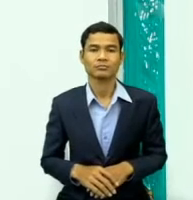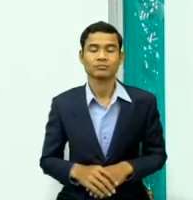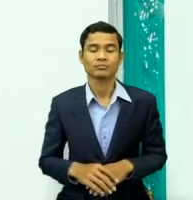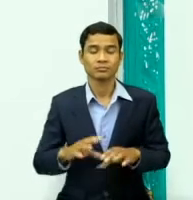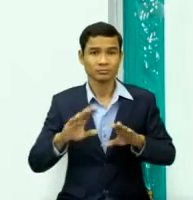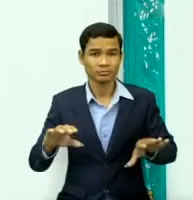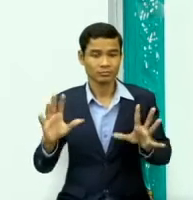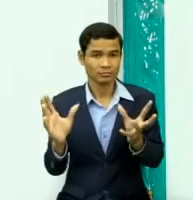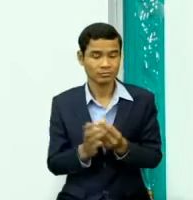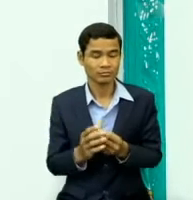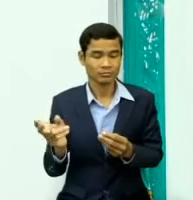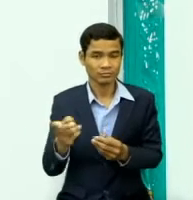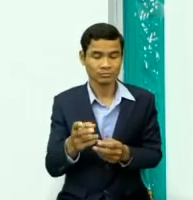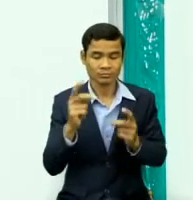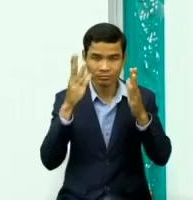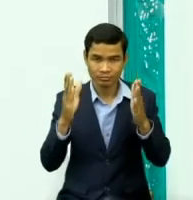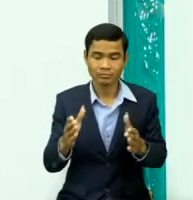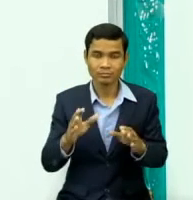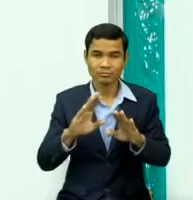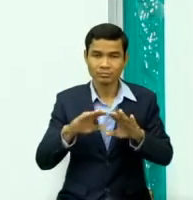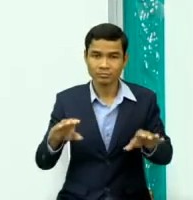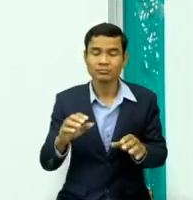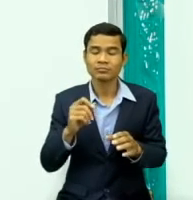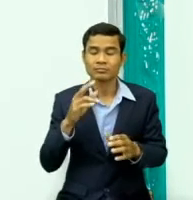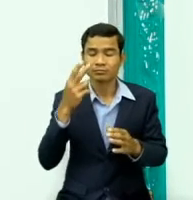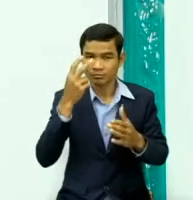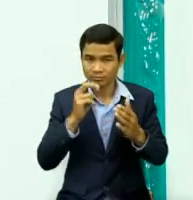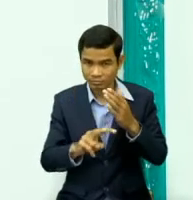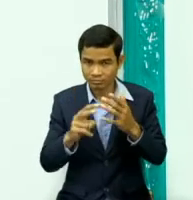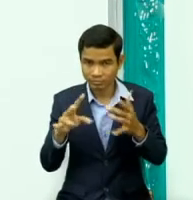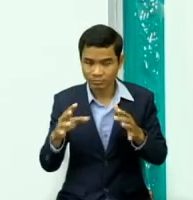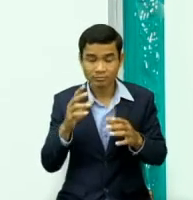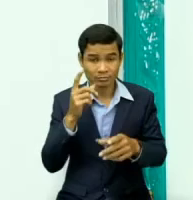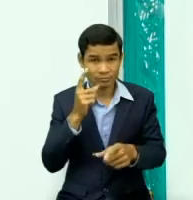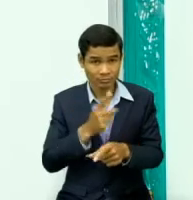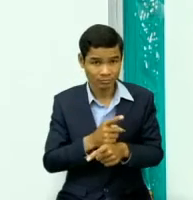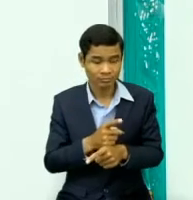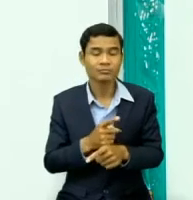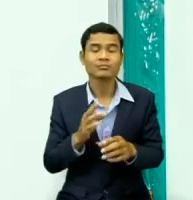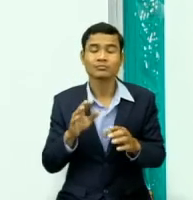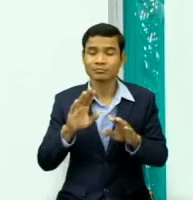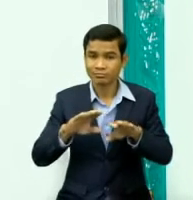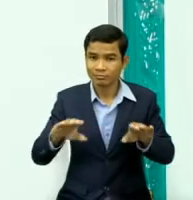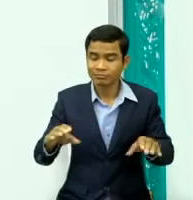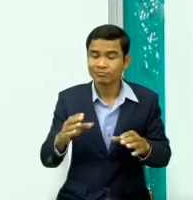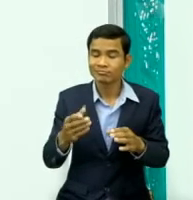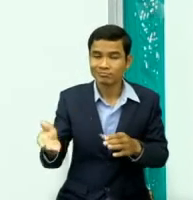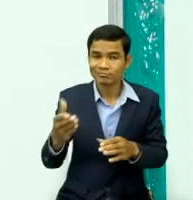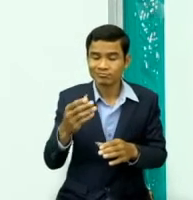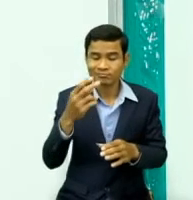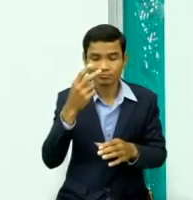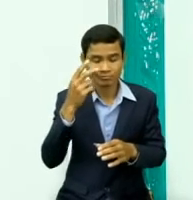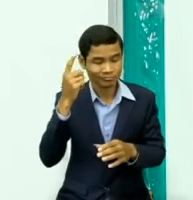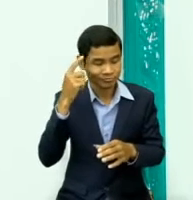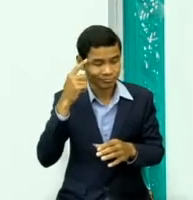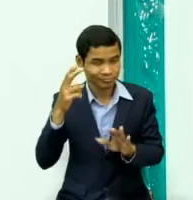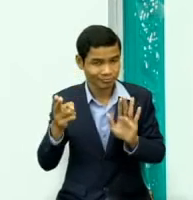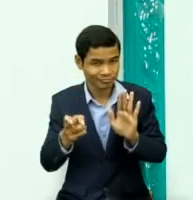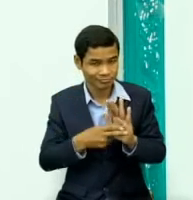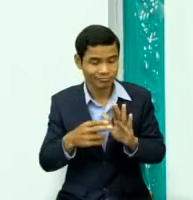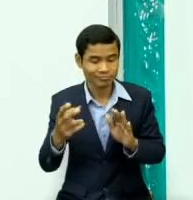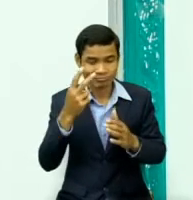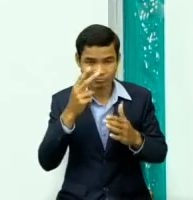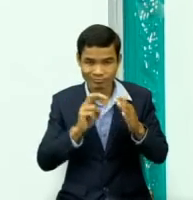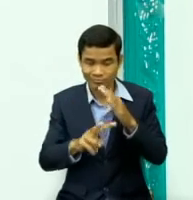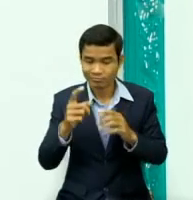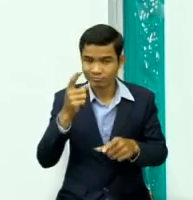con tặng ở khnề này cứ cất tha con tặng ở khnề bán tu ti rui mặc hơi mình đấy con cha đậm bậy căn đang tự chụp cha tha tá cả tu ti